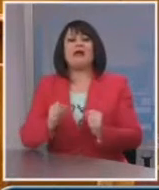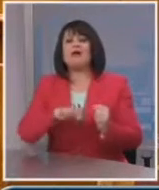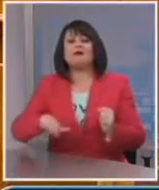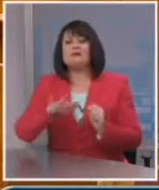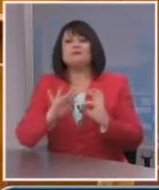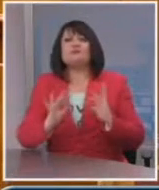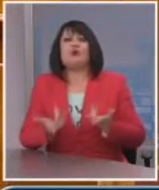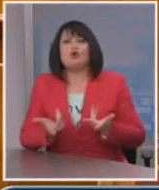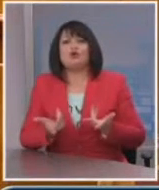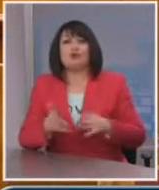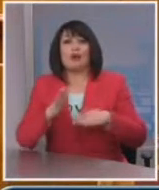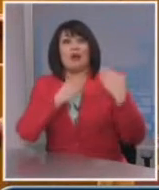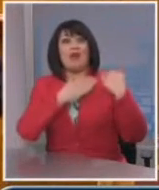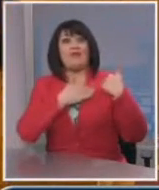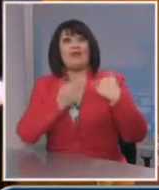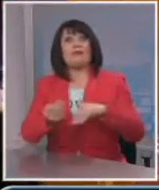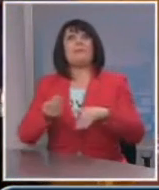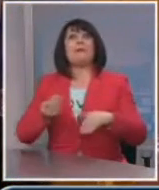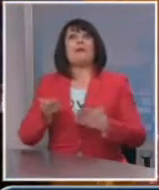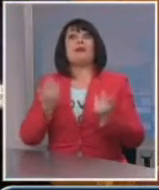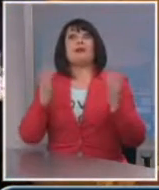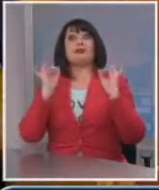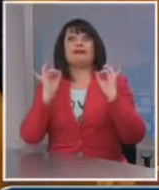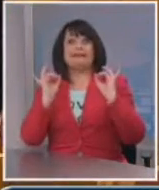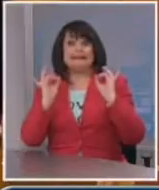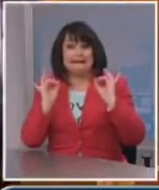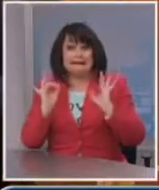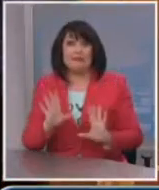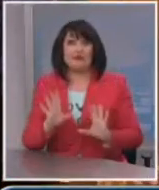Δεν υπάρχει καμία ευθύνη σε κανέναν?